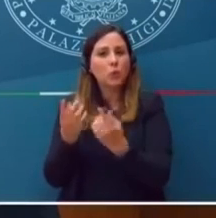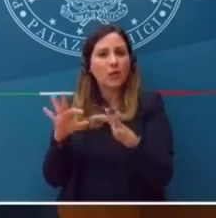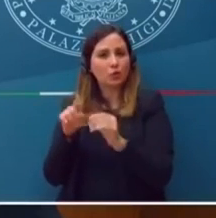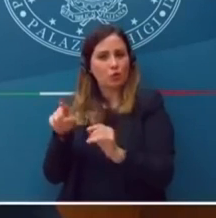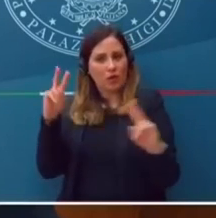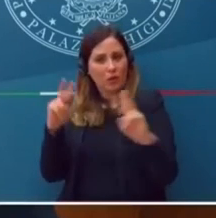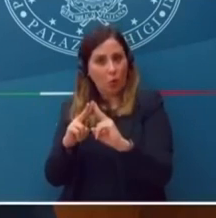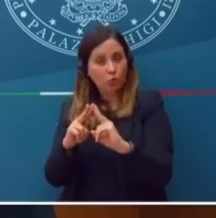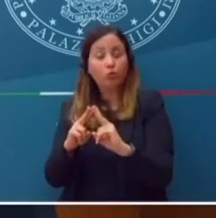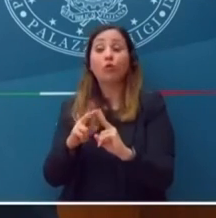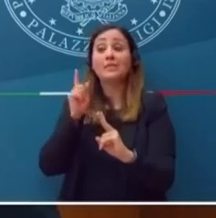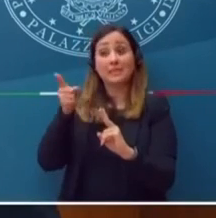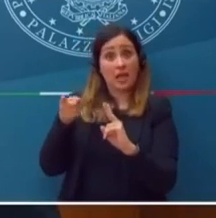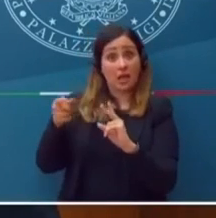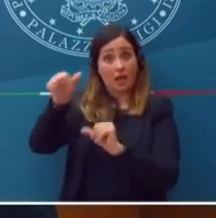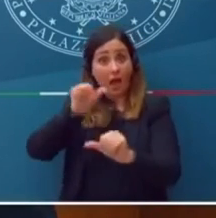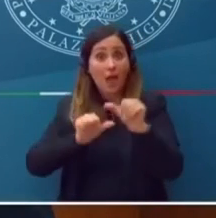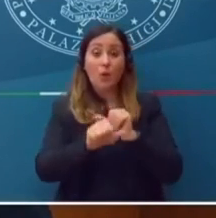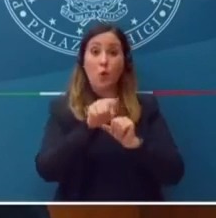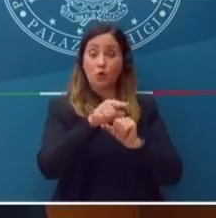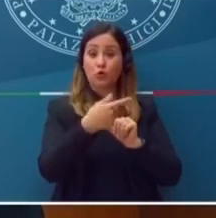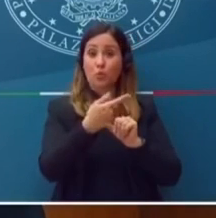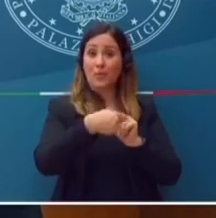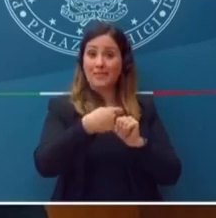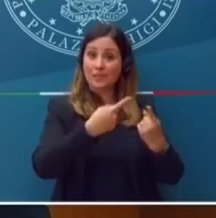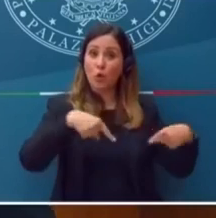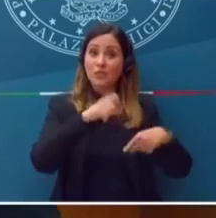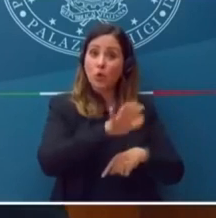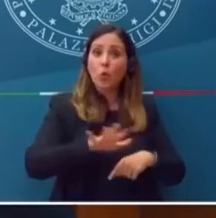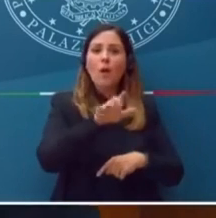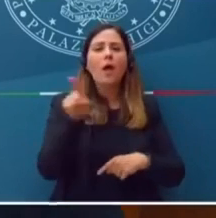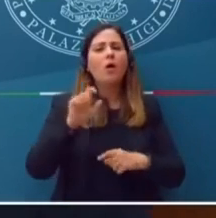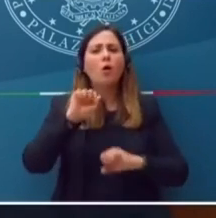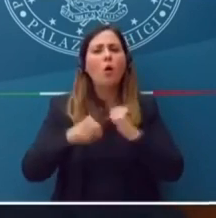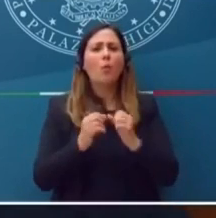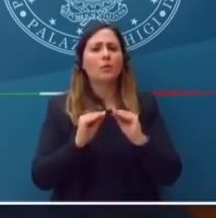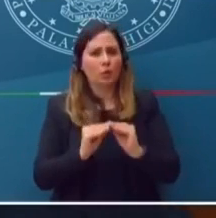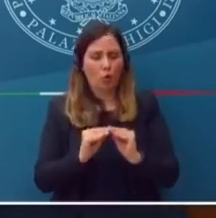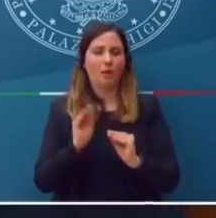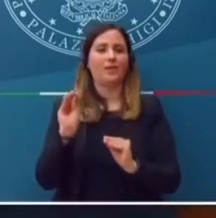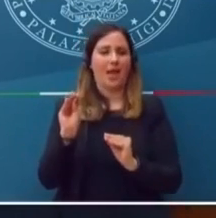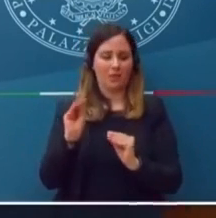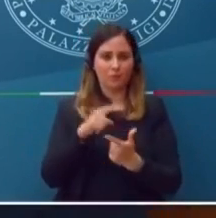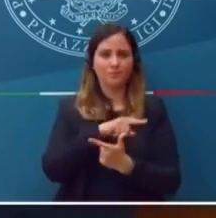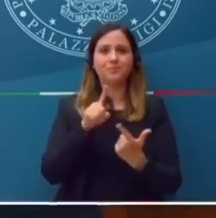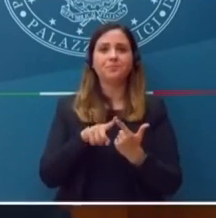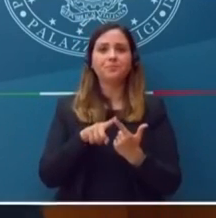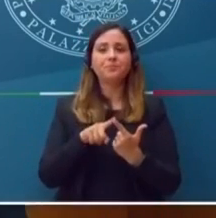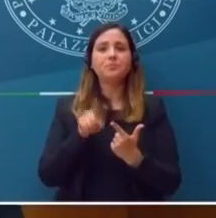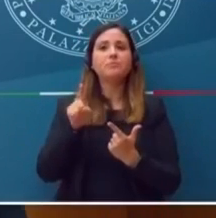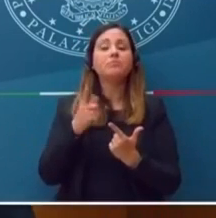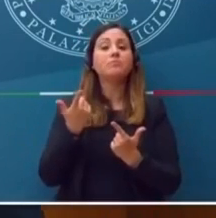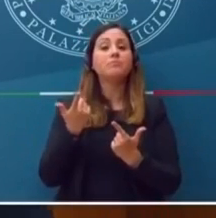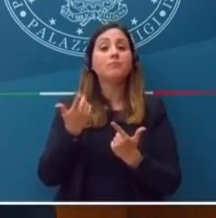del Presidente del Consiglio Europeo Charles Michel, come si sarebbe comportato? Poi le chiedo se cosa pensa